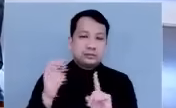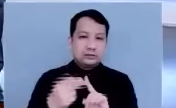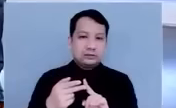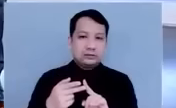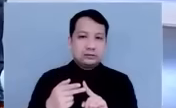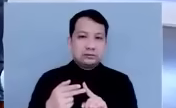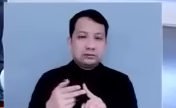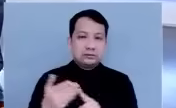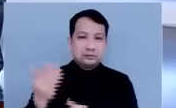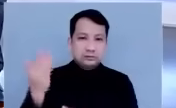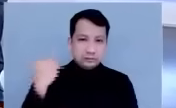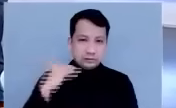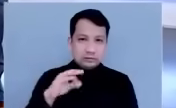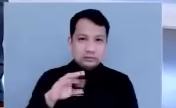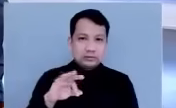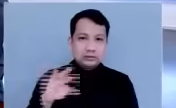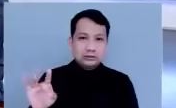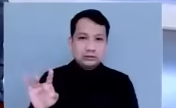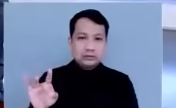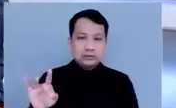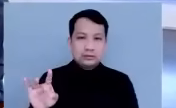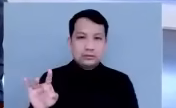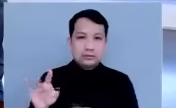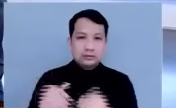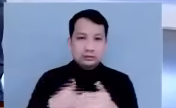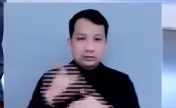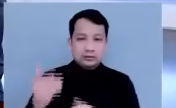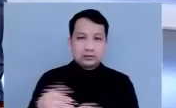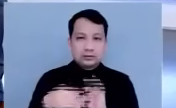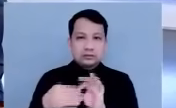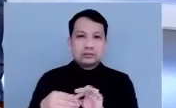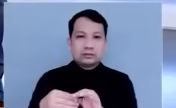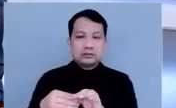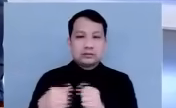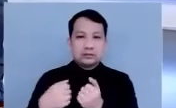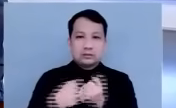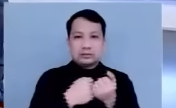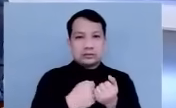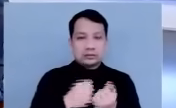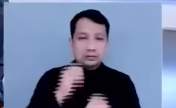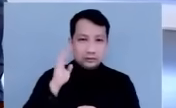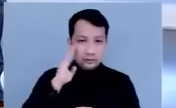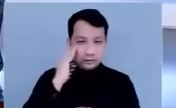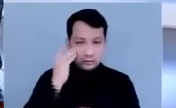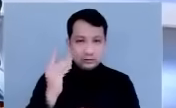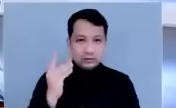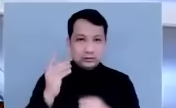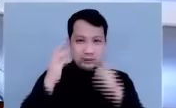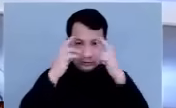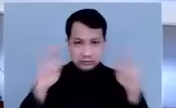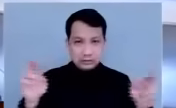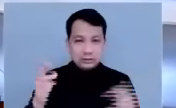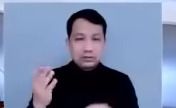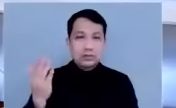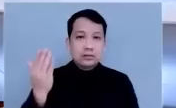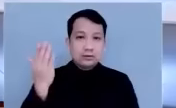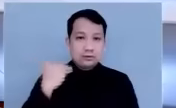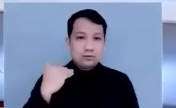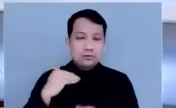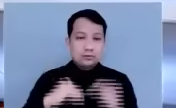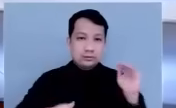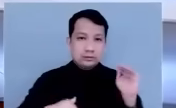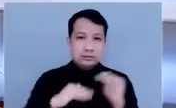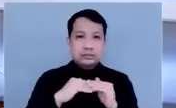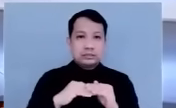taong 1998 noong pinatakbo ni Duterte ang kaalyadong si Ben De Guzman bilang alkalde dahil po naabot na niya ang